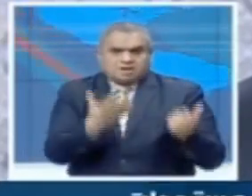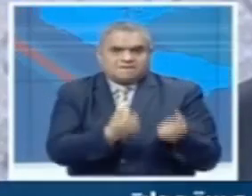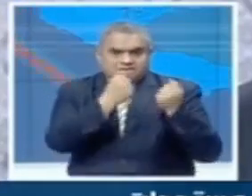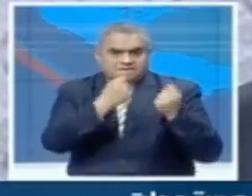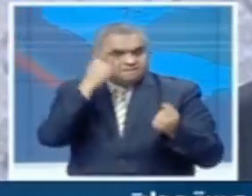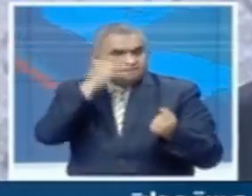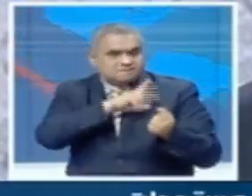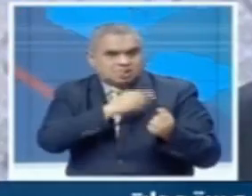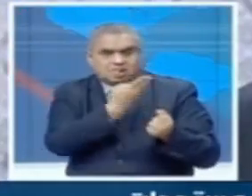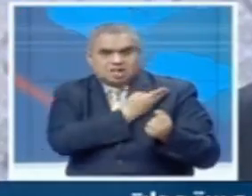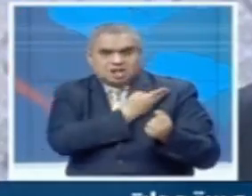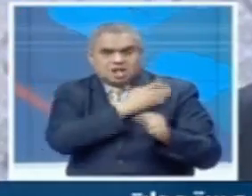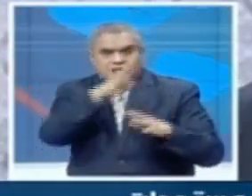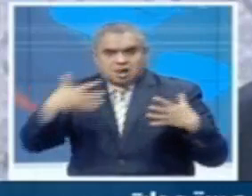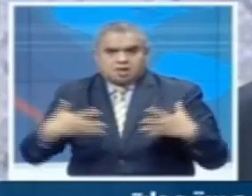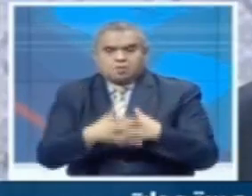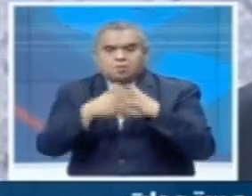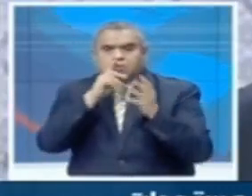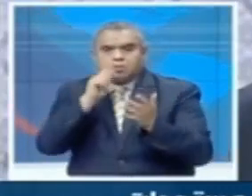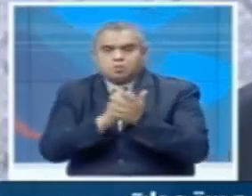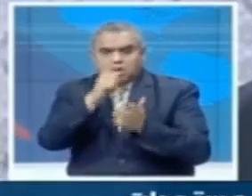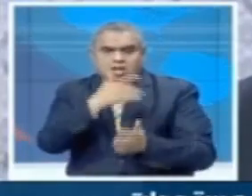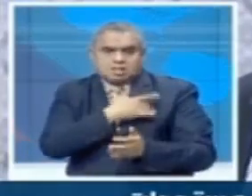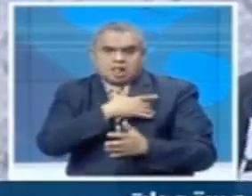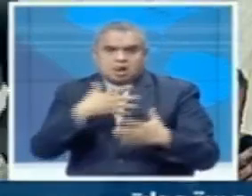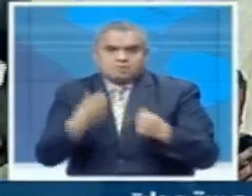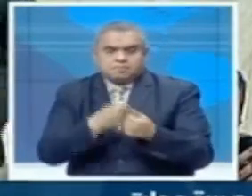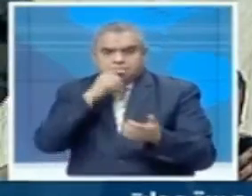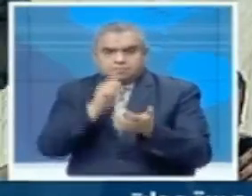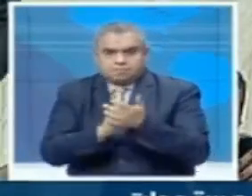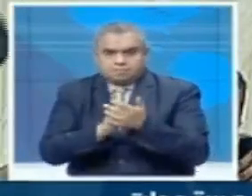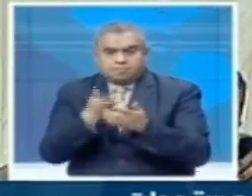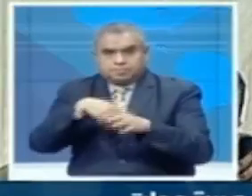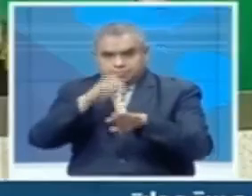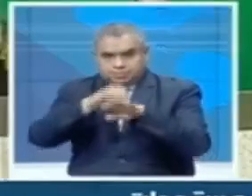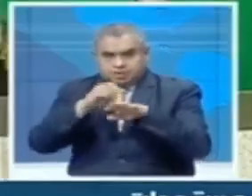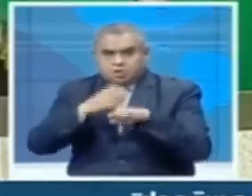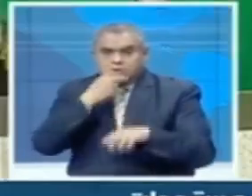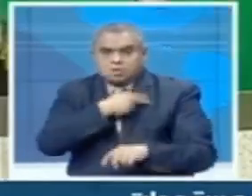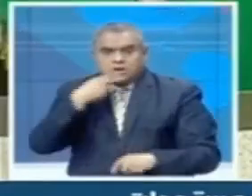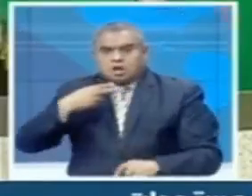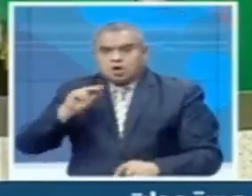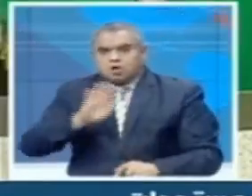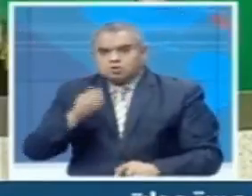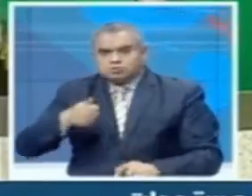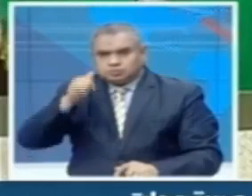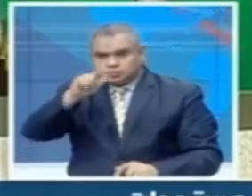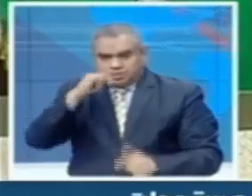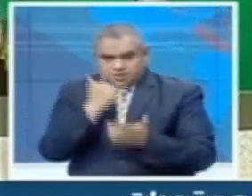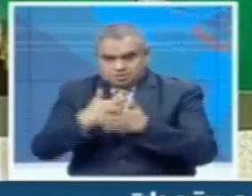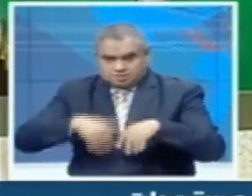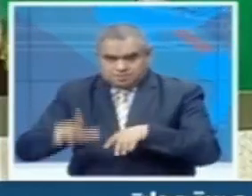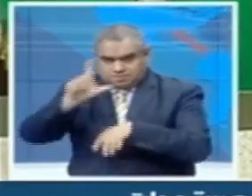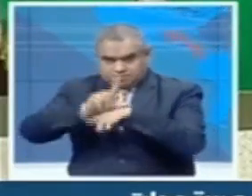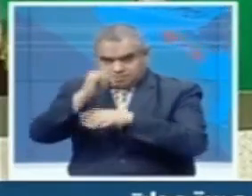لازم نقف جميعا على قلب رجل واحد زي ما الجميع بينادي. نبه العسومي إلى أن من أخطر ما يمكن أن تتعرض له القضية الفلسطينية